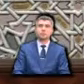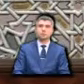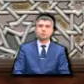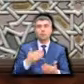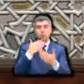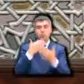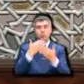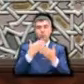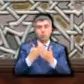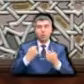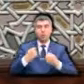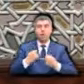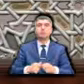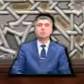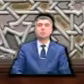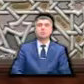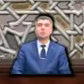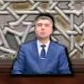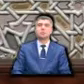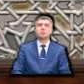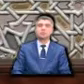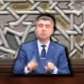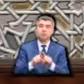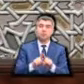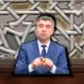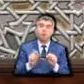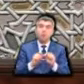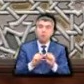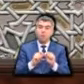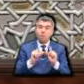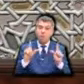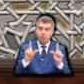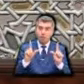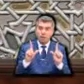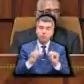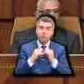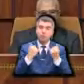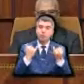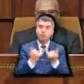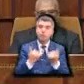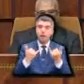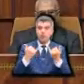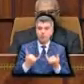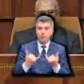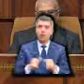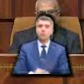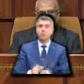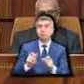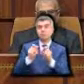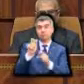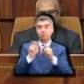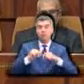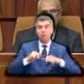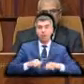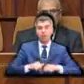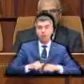شكرا السيد الرئيس، أشكركم على أنكم وضحتم الظروف اللي انعقدت فيها الجلسة والالتزامات المؤسساتية،